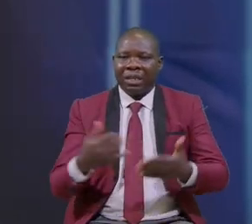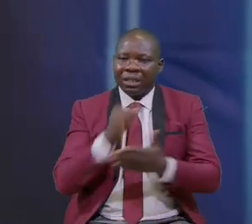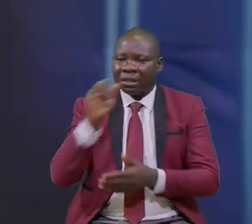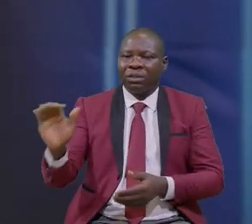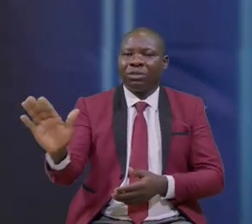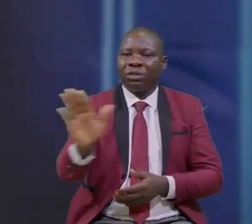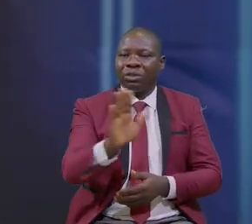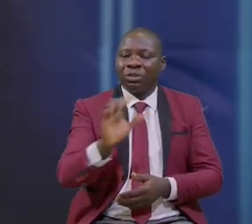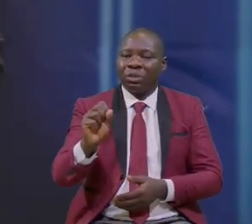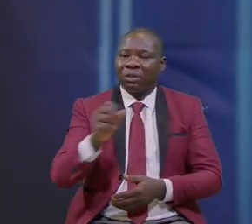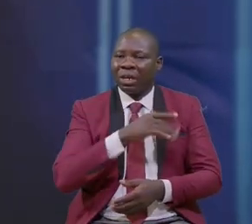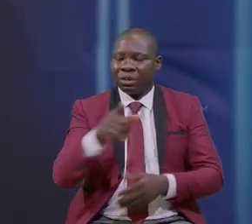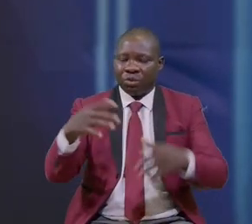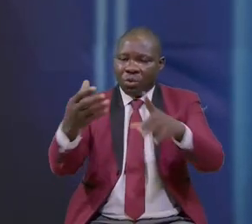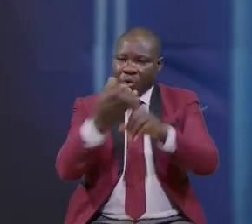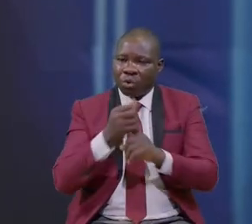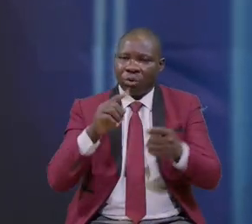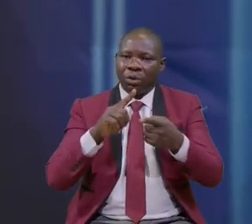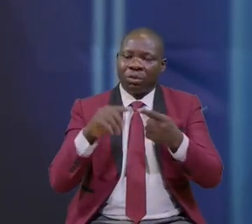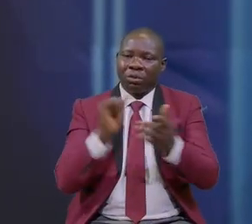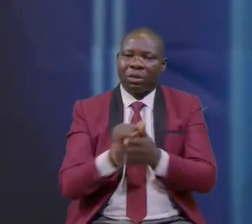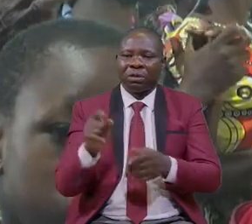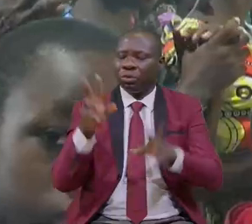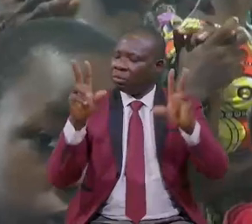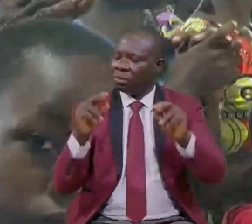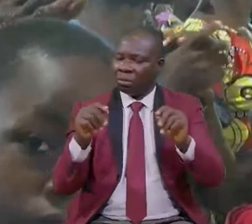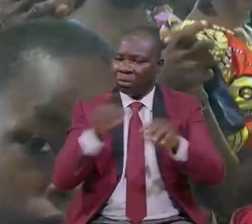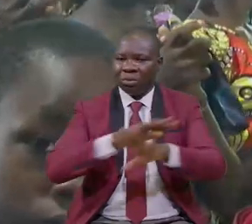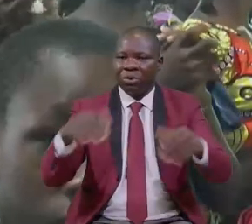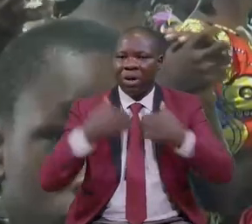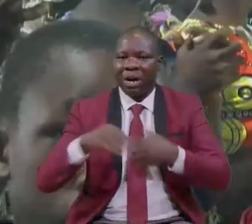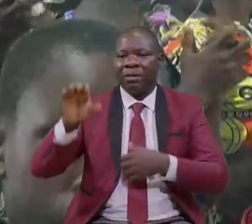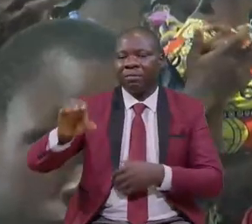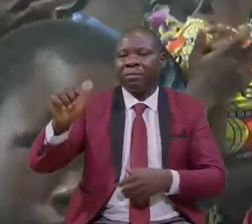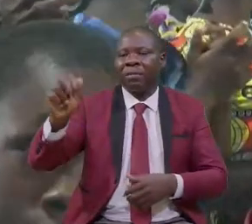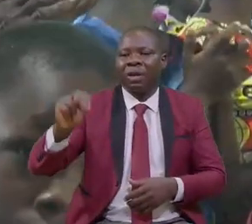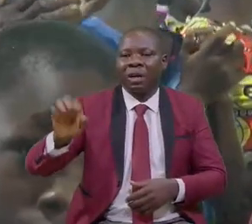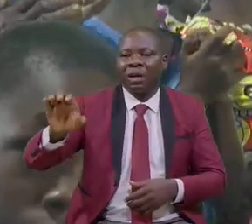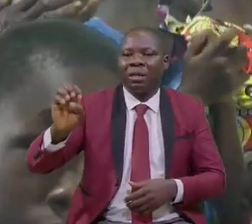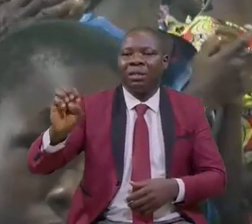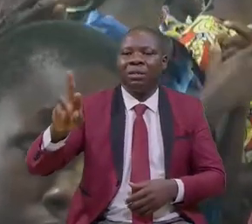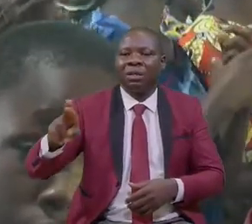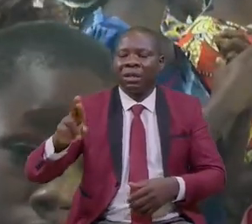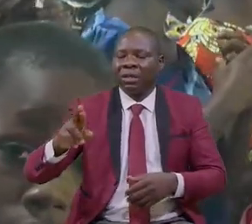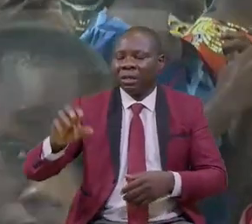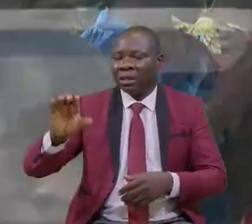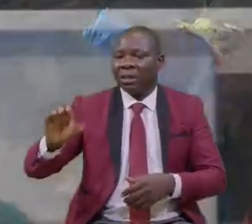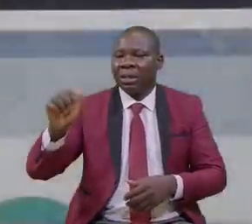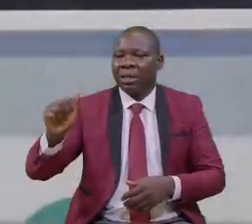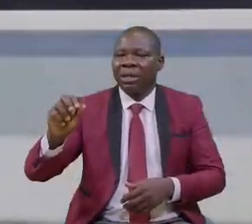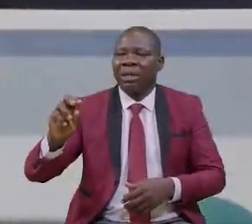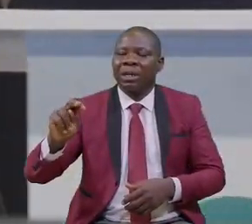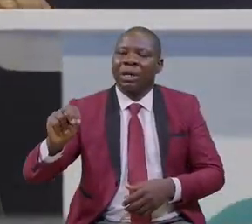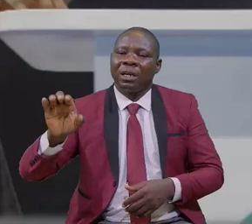toi. Et tu t'attaches à ça. Non, tu n'as pas le cancer. Le cancer a raté son